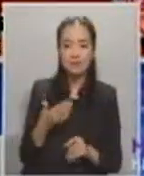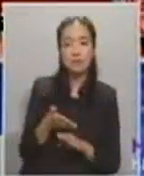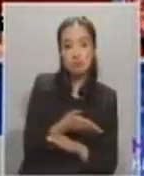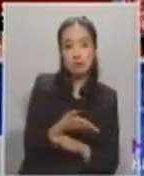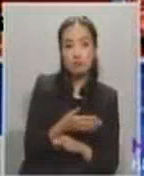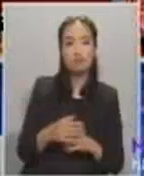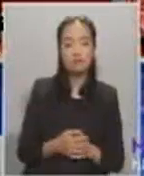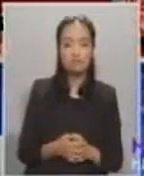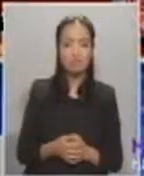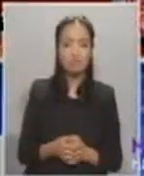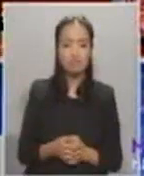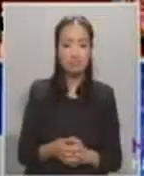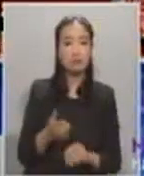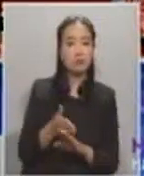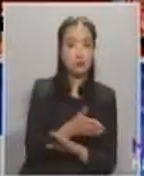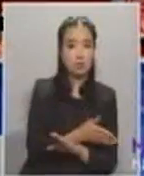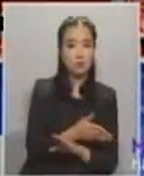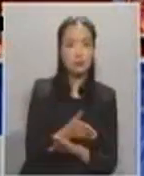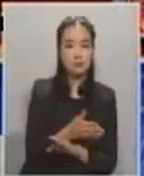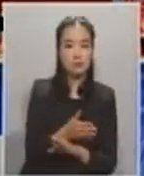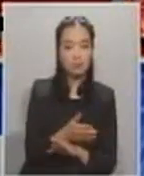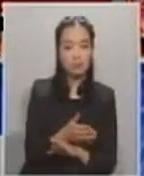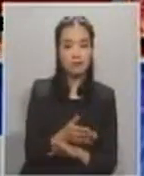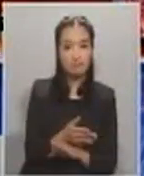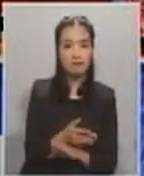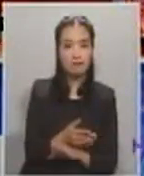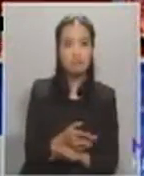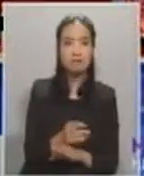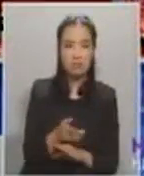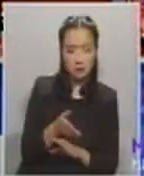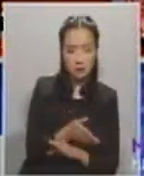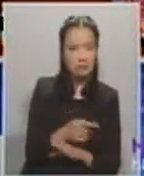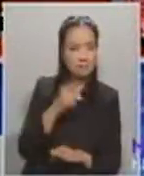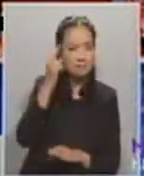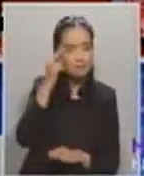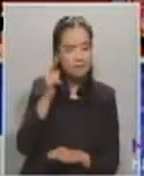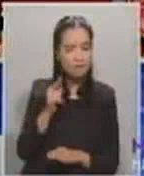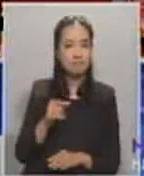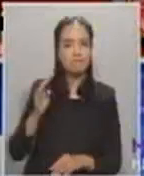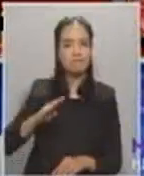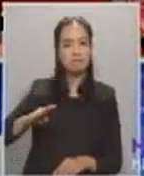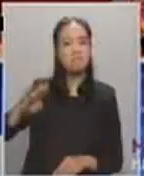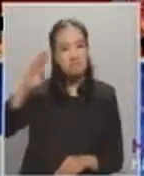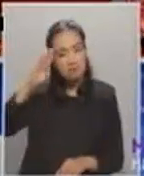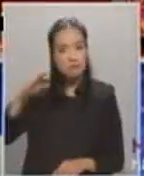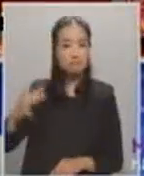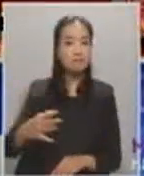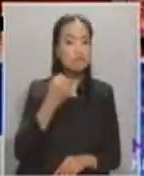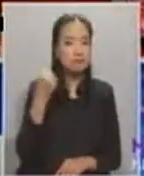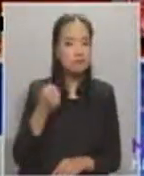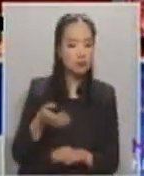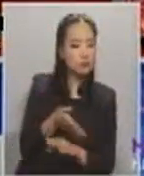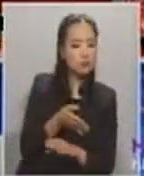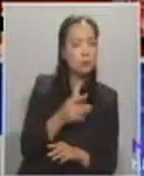ดตั้งแต่ก่อนที่จะมีการยืนยันว่ามีการพยายามรัฐประหาร ครับ ก็คืนเมื่อคืนนี้ตั้งแต่ประมาณ2ทุ่ม